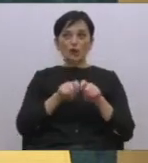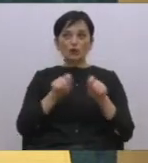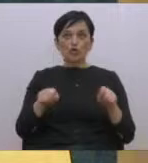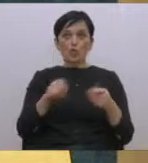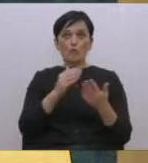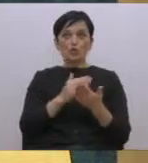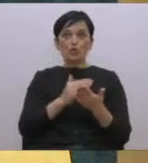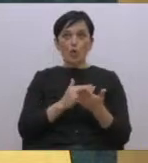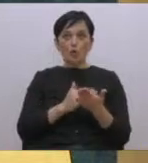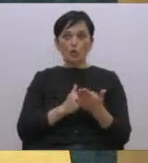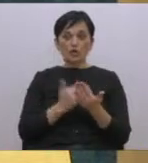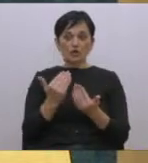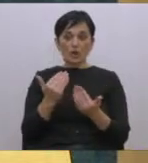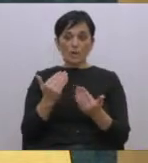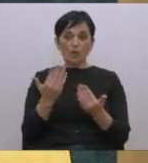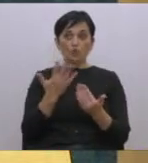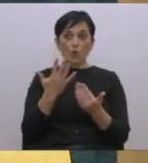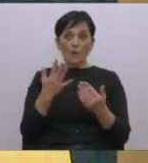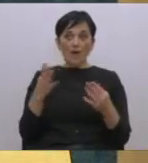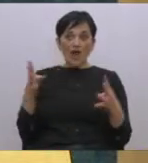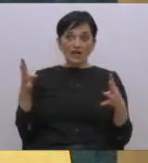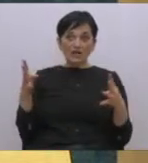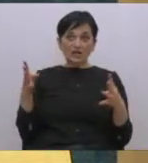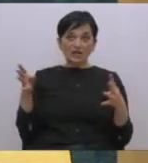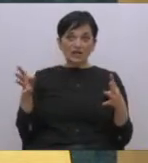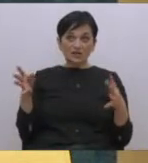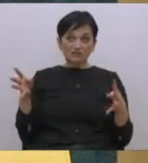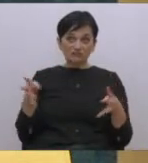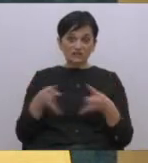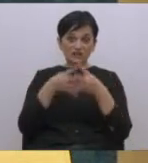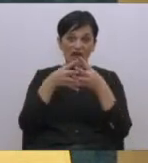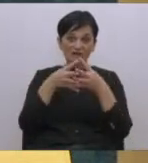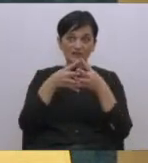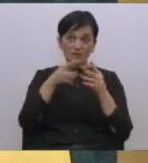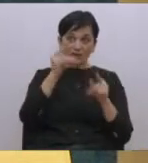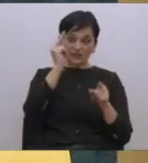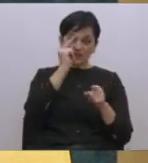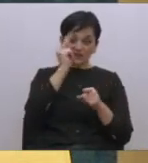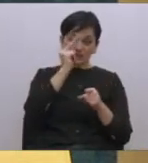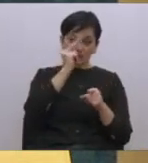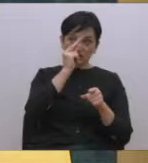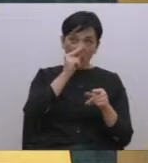პროგრამა, რომელიც თავსებად ხდის როგორც სწავლას, ასევე